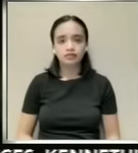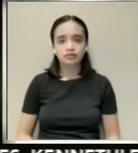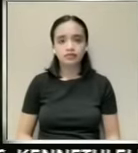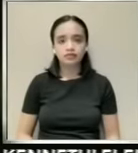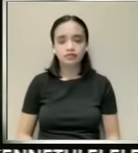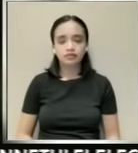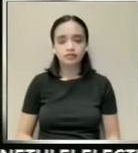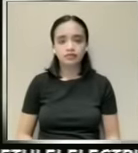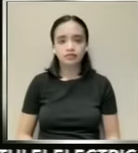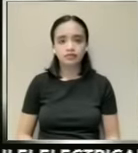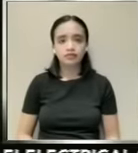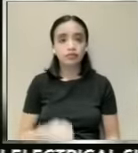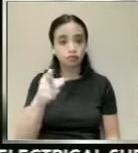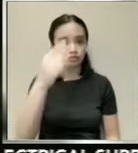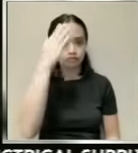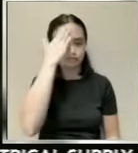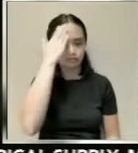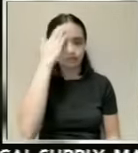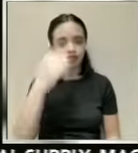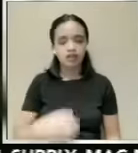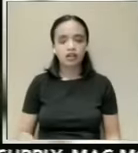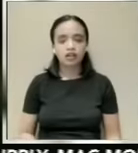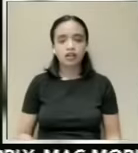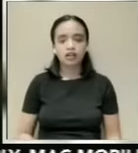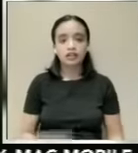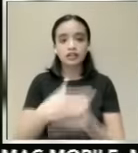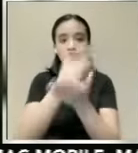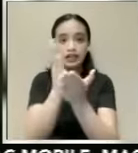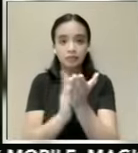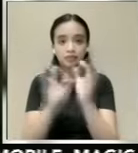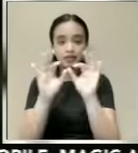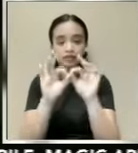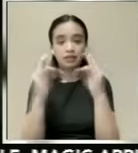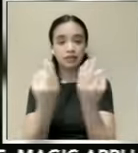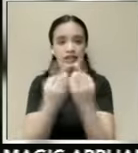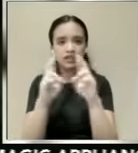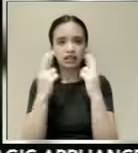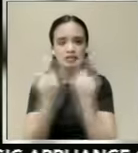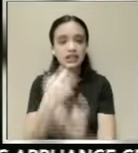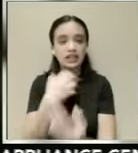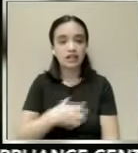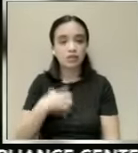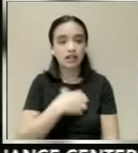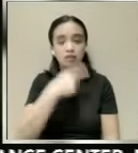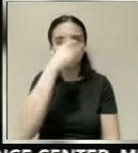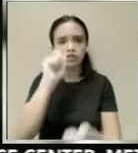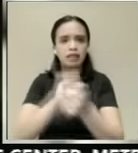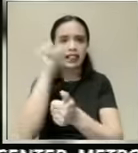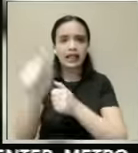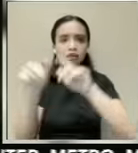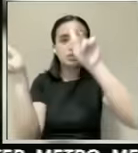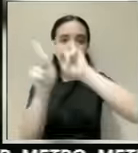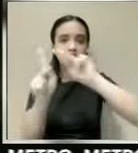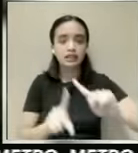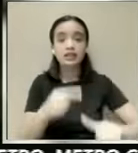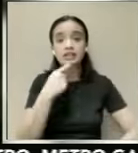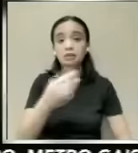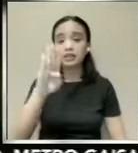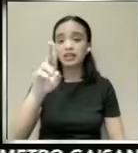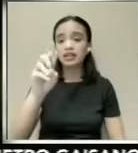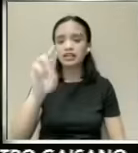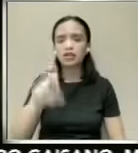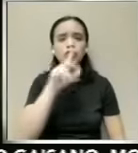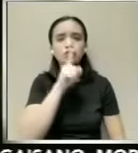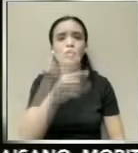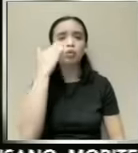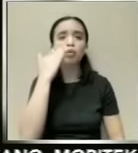Vicky, alam mo inirereklamo man ng ilang kaanak dahil malayo raw itong Palawan. Sabi ng Bucor eh talagang kulang na ang espasyo sa